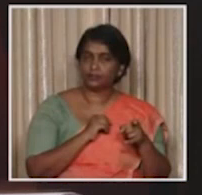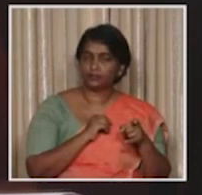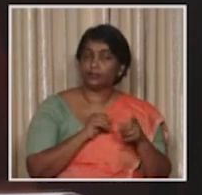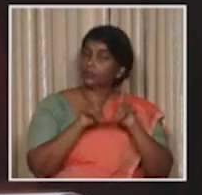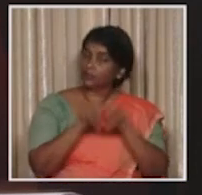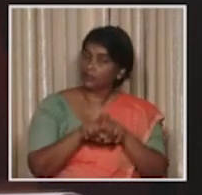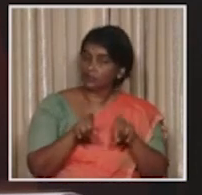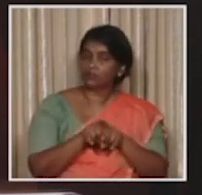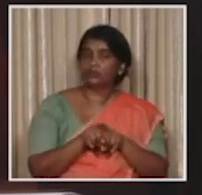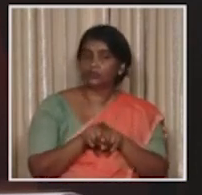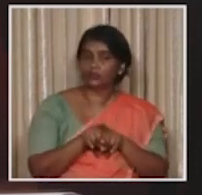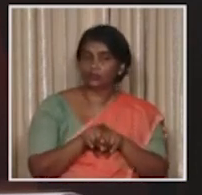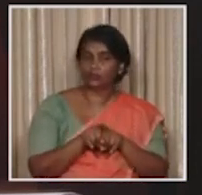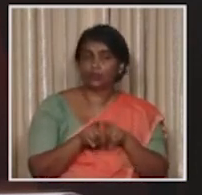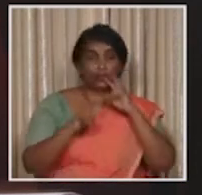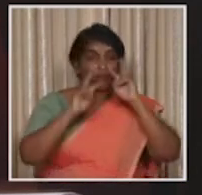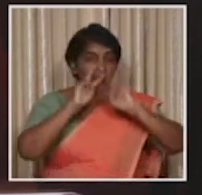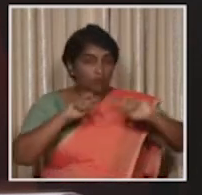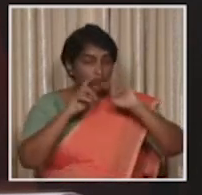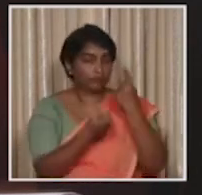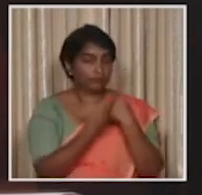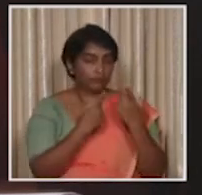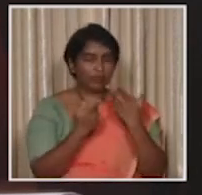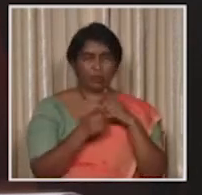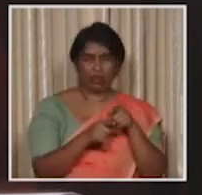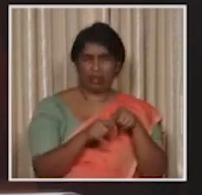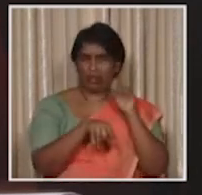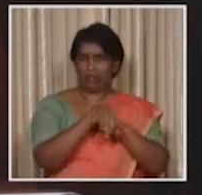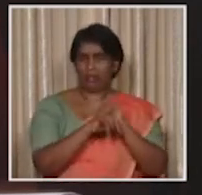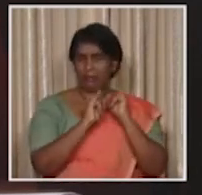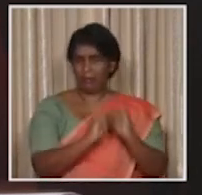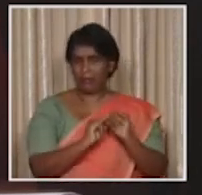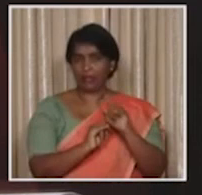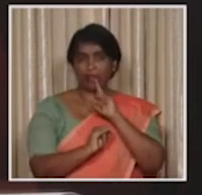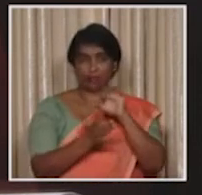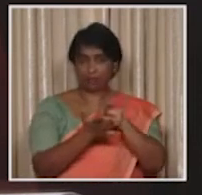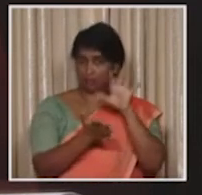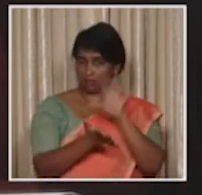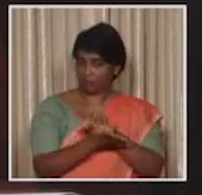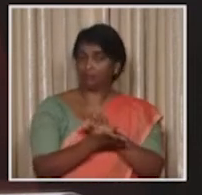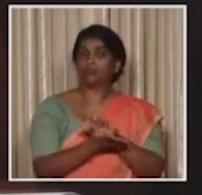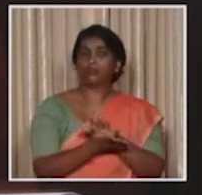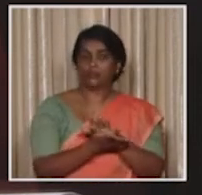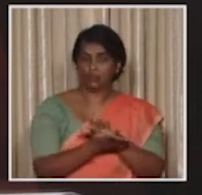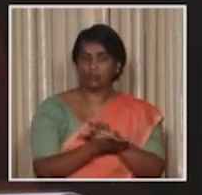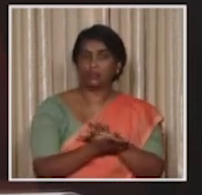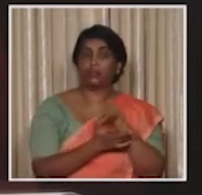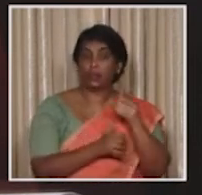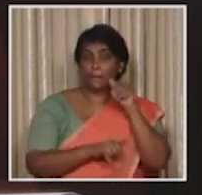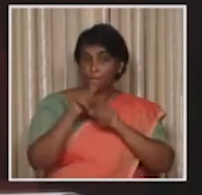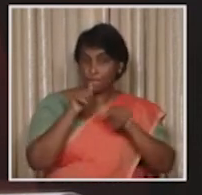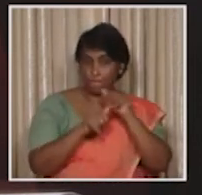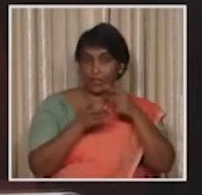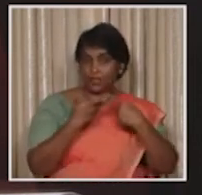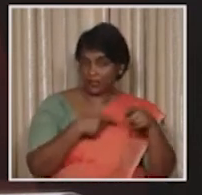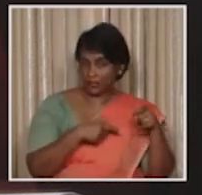ඒ වගේම පරීක්ෂණ වලින් නුසුදුසු යැයි තහවුරු වුණු ඒ ඖෂධ වර්ග